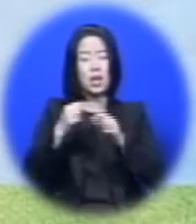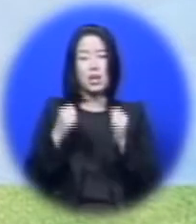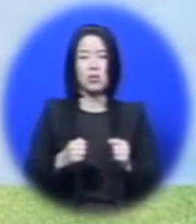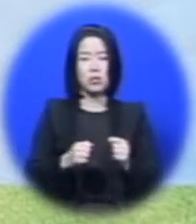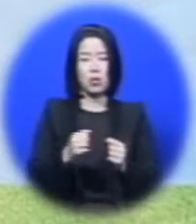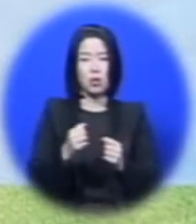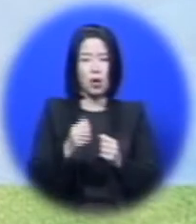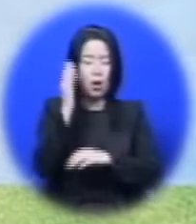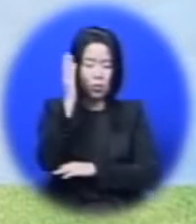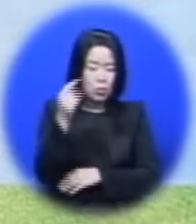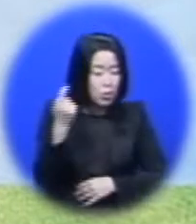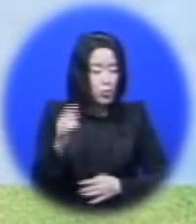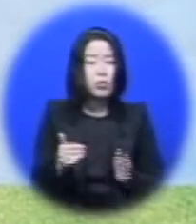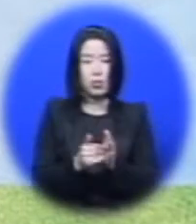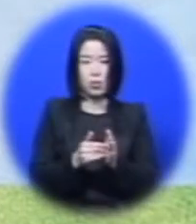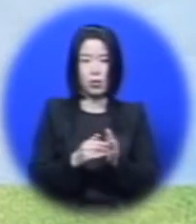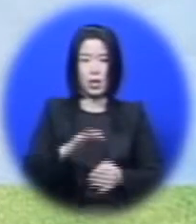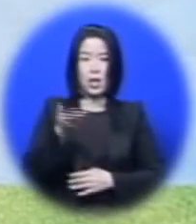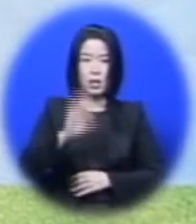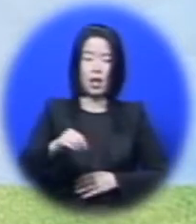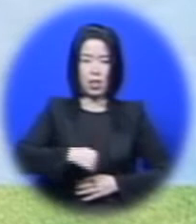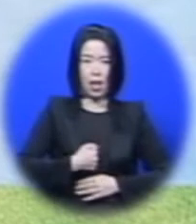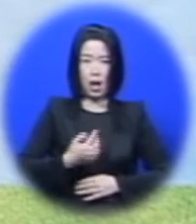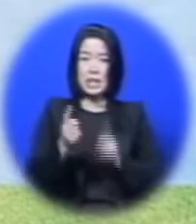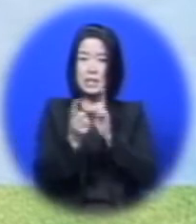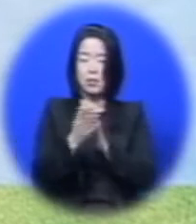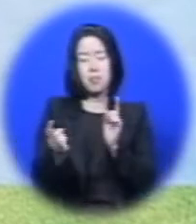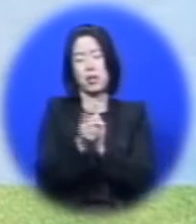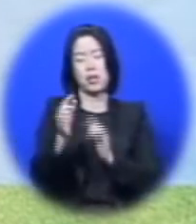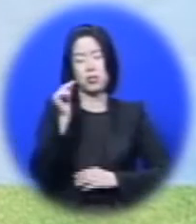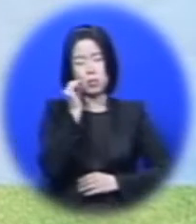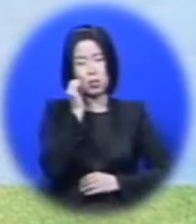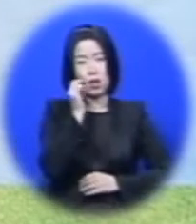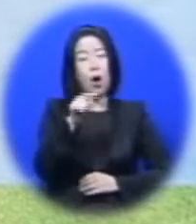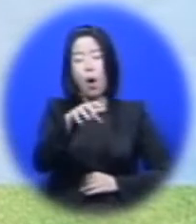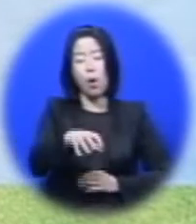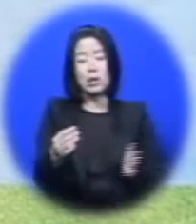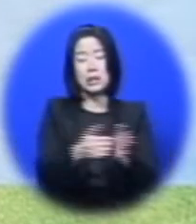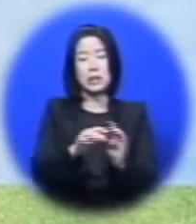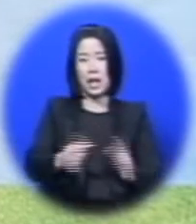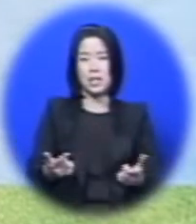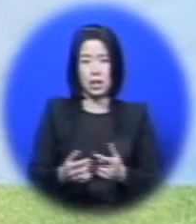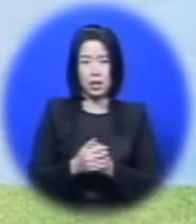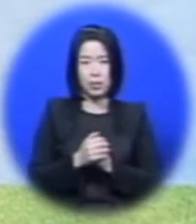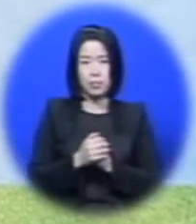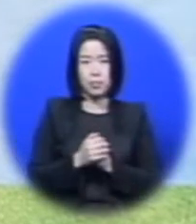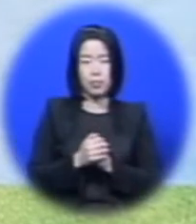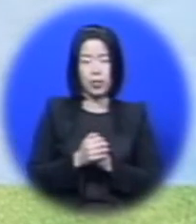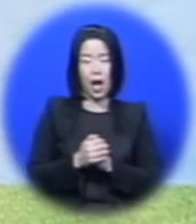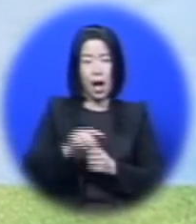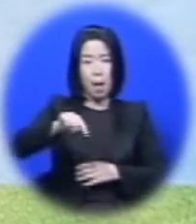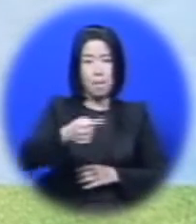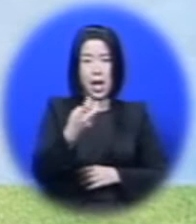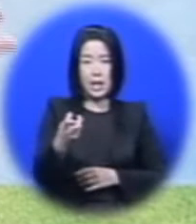설교는 들었어요. 그런데 본인이 만나지를 못했어요. 그런데 거기서 끝난 게 아닙니다.